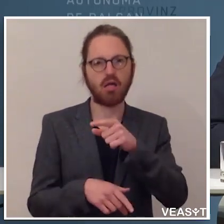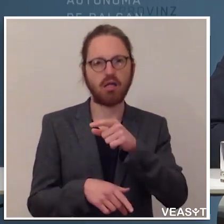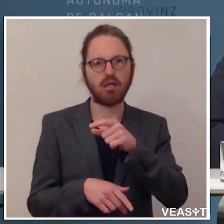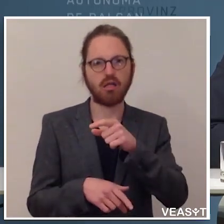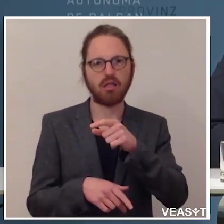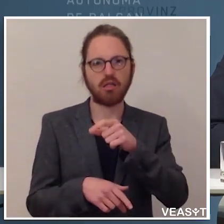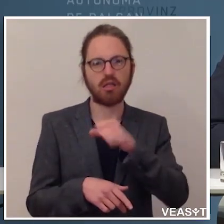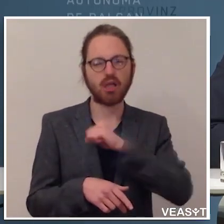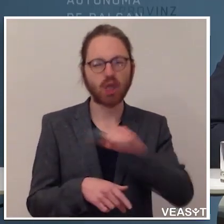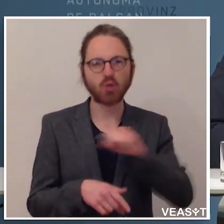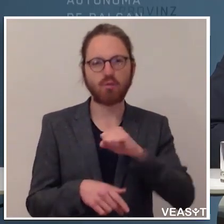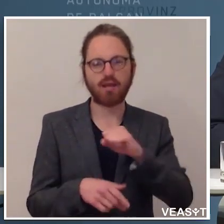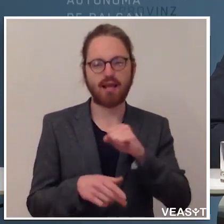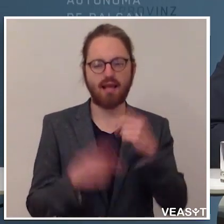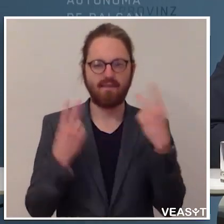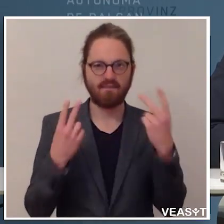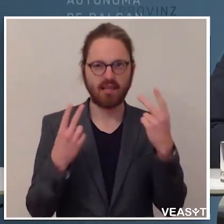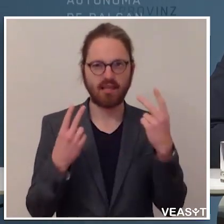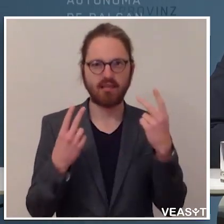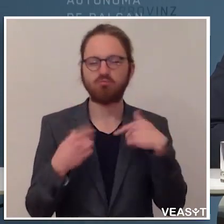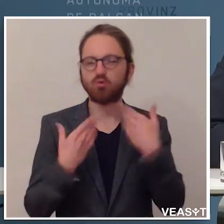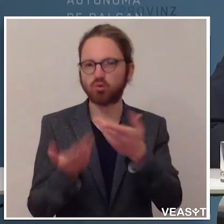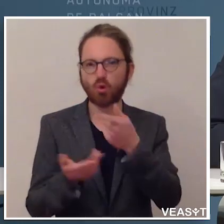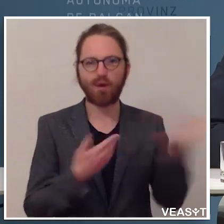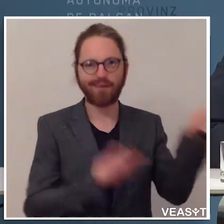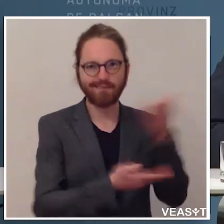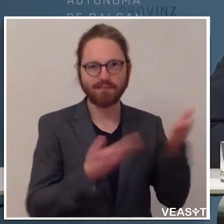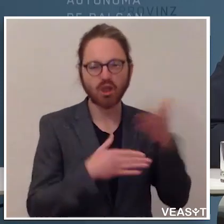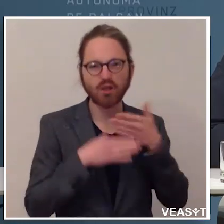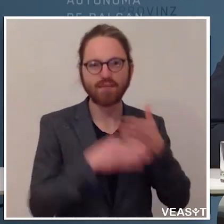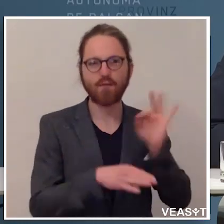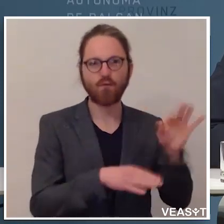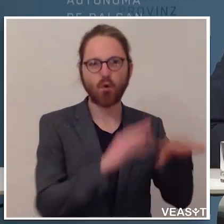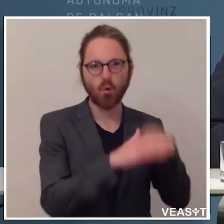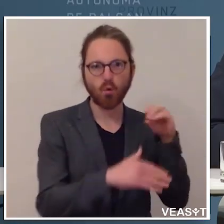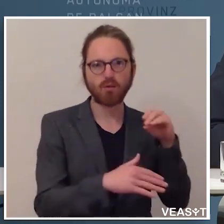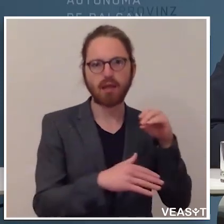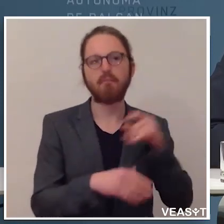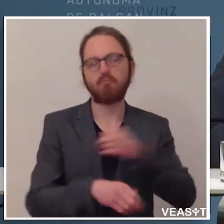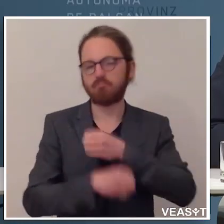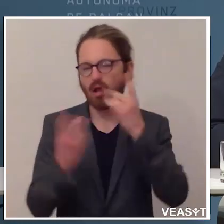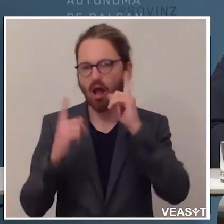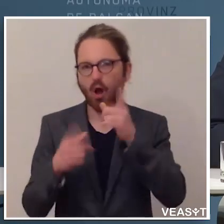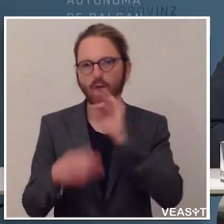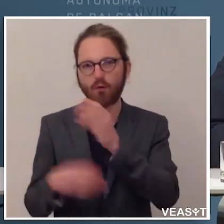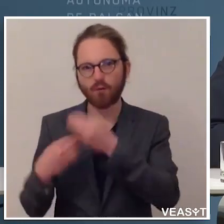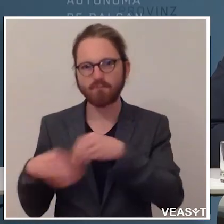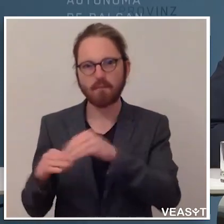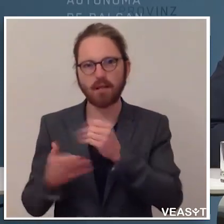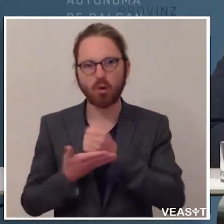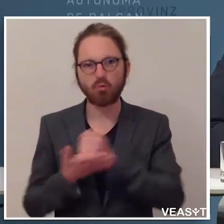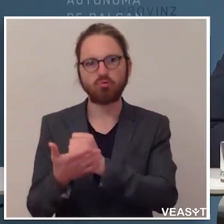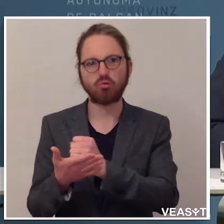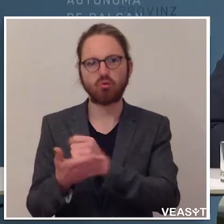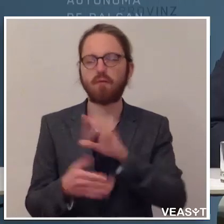von Bedeutung ist. Das ist so bei den Wirtschaftshilfen für Unternehmen, aber natürlich auch bei jenen für Familien, für Unterstützung, sei es, ob es jetzt